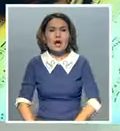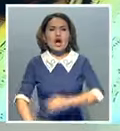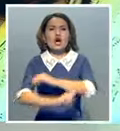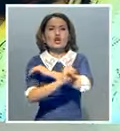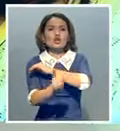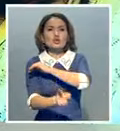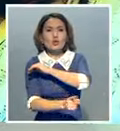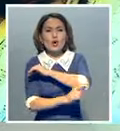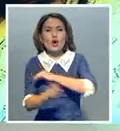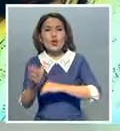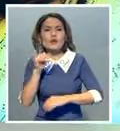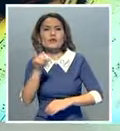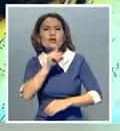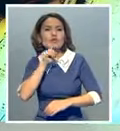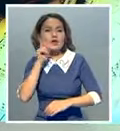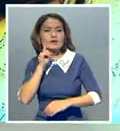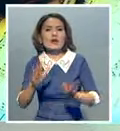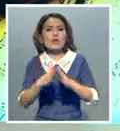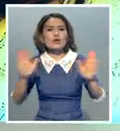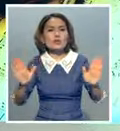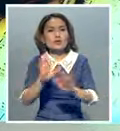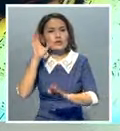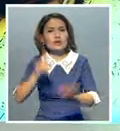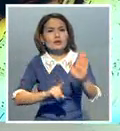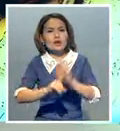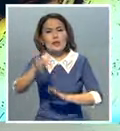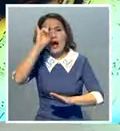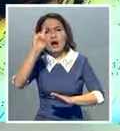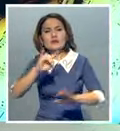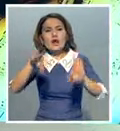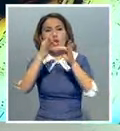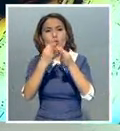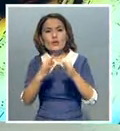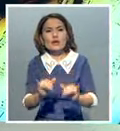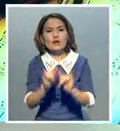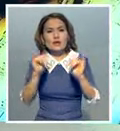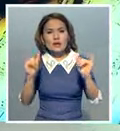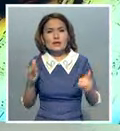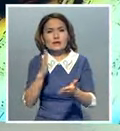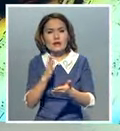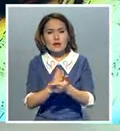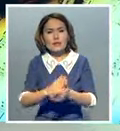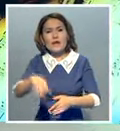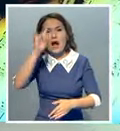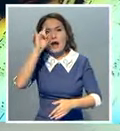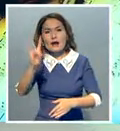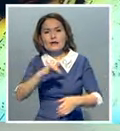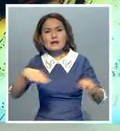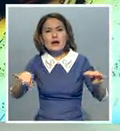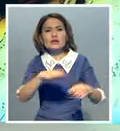Соңғы уақыттары жастар классикаға бет бұрып келеді. Бұл қазақ өнерінің биік шыңнан көрінуінің басты факторы. Осылай деген атақты қазақ